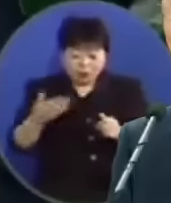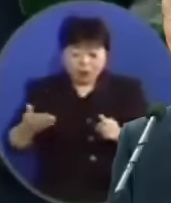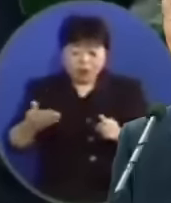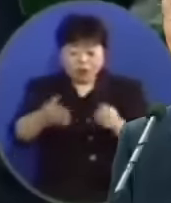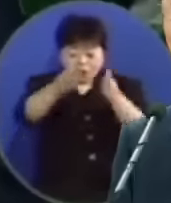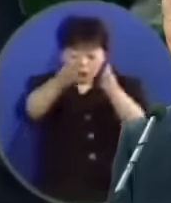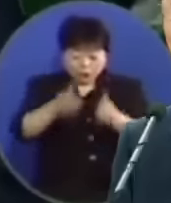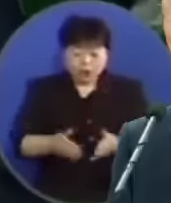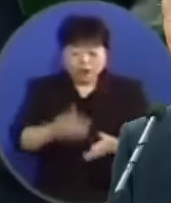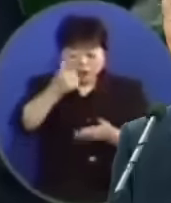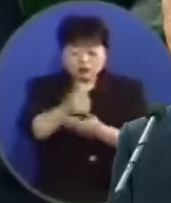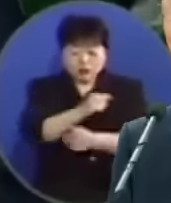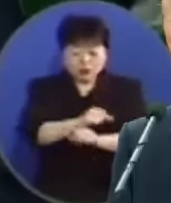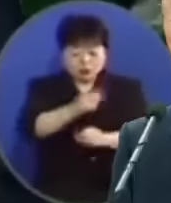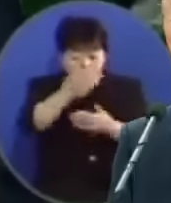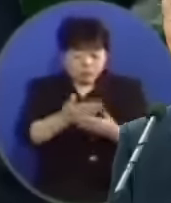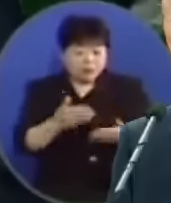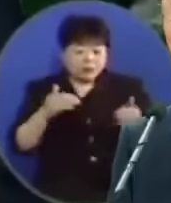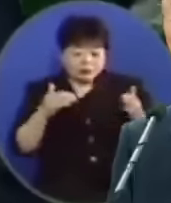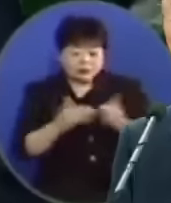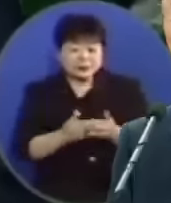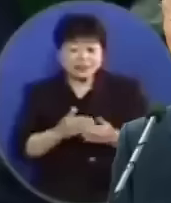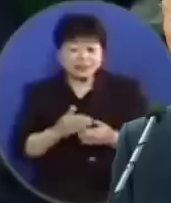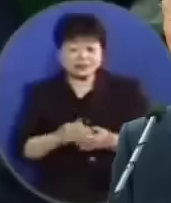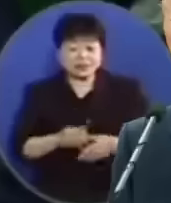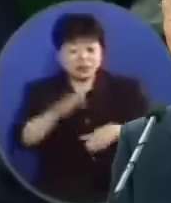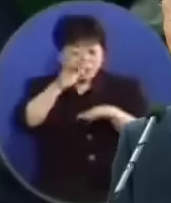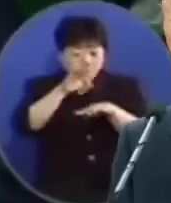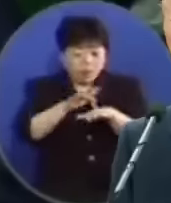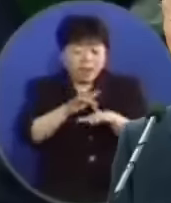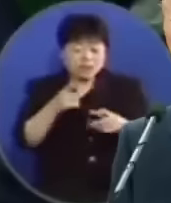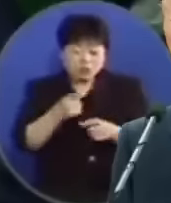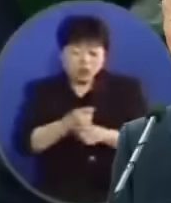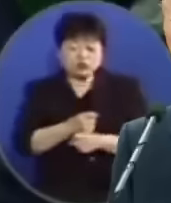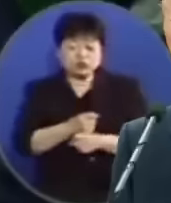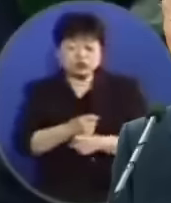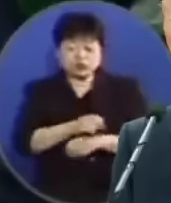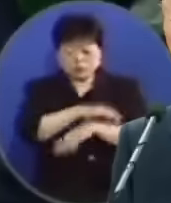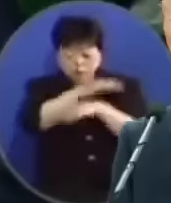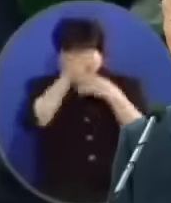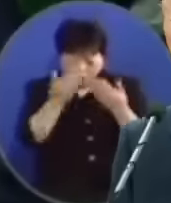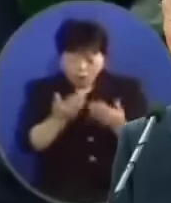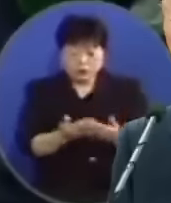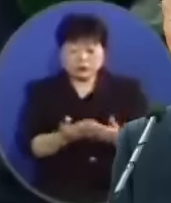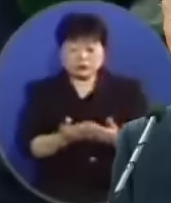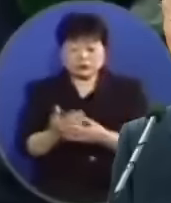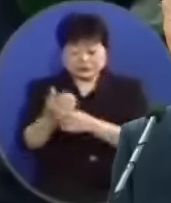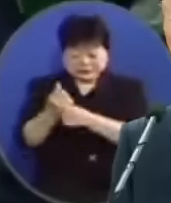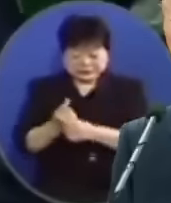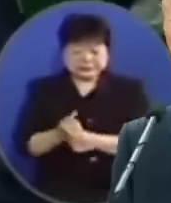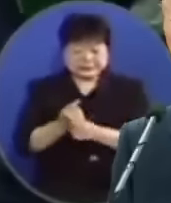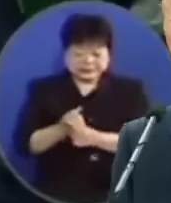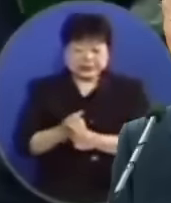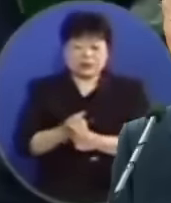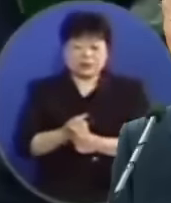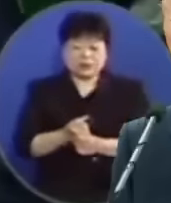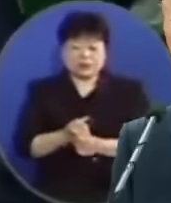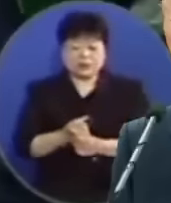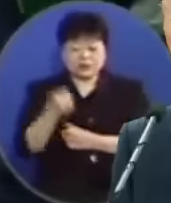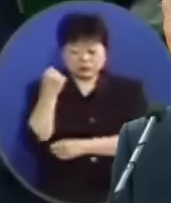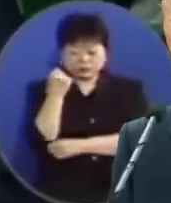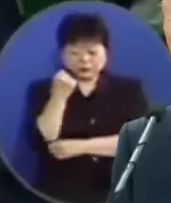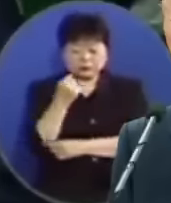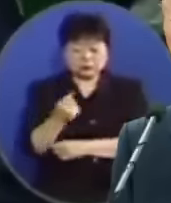말미암아 우리가 죄사함 받으면 공중의 권세 잡은 원수 마귀, 정사와 권세를 잡고서 우리를